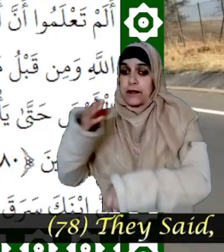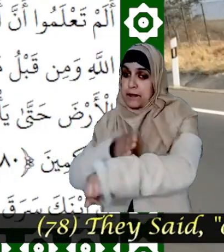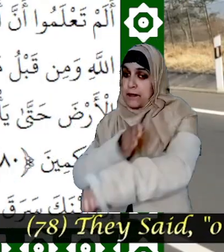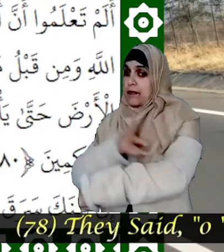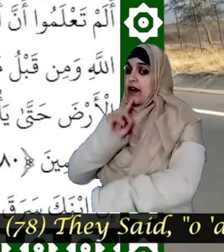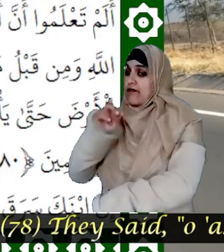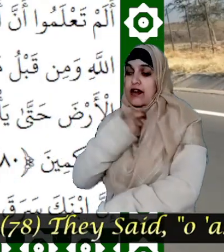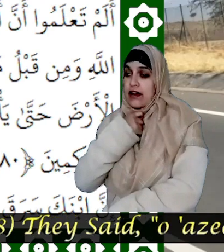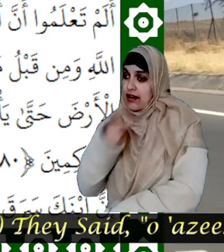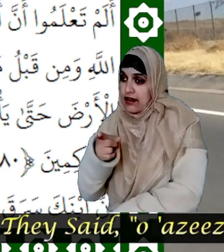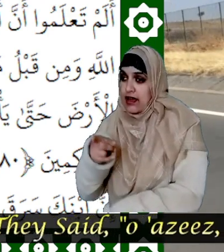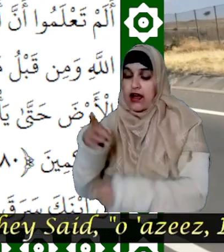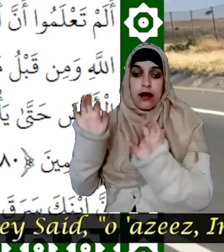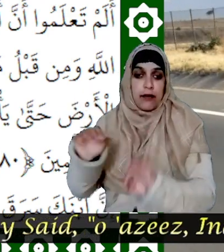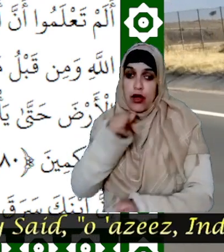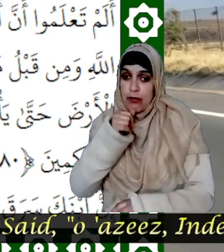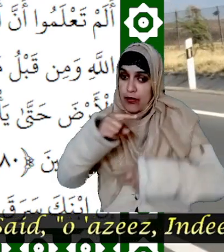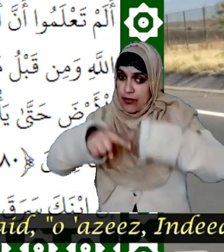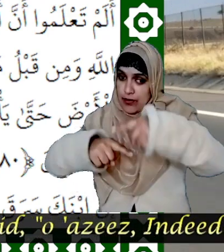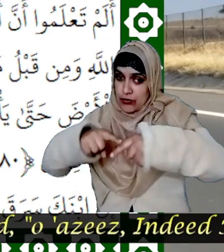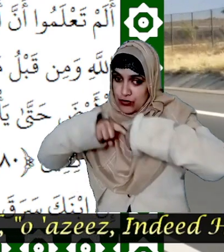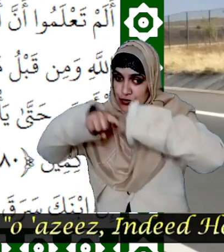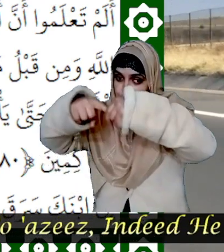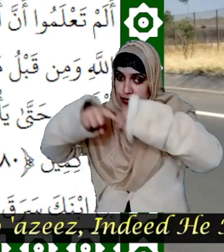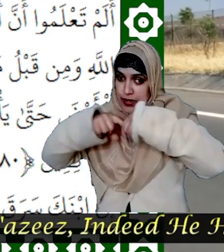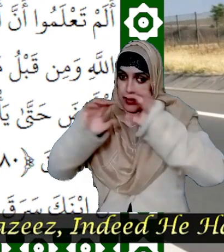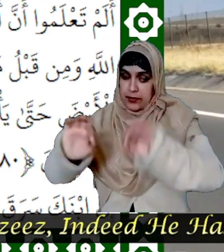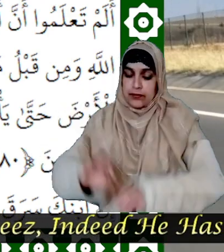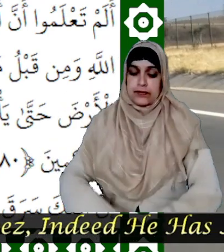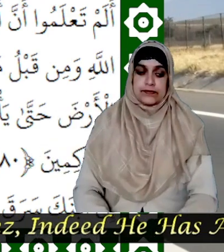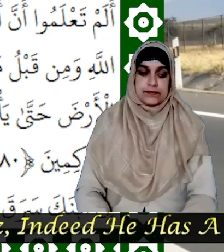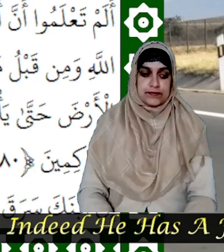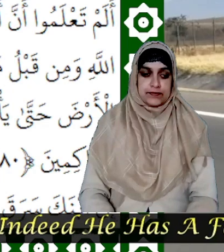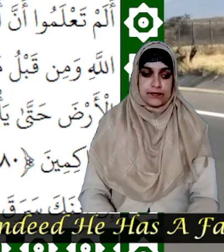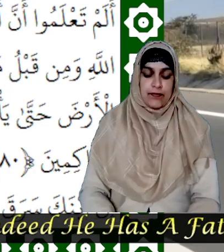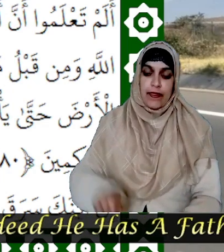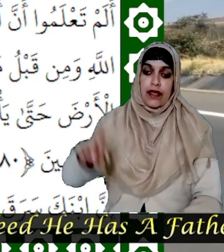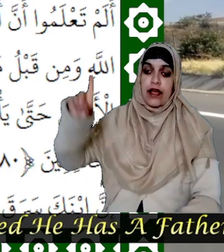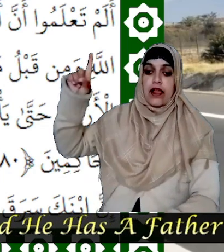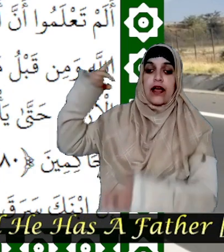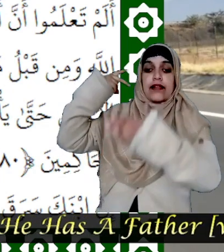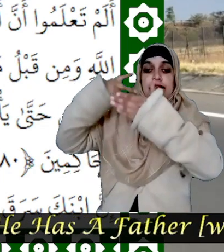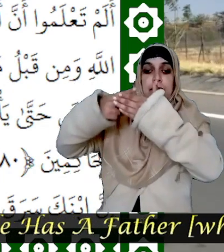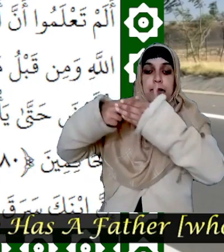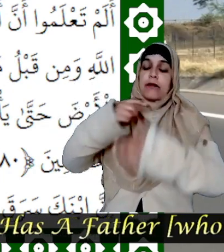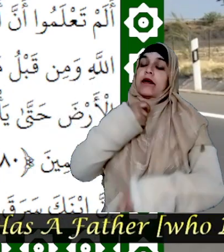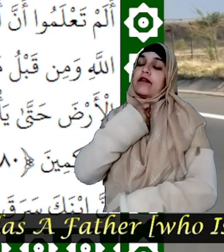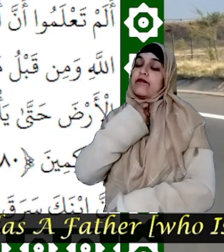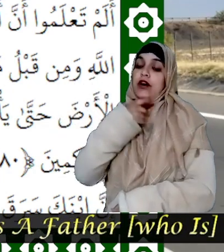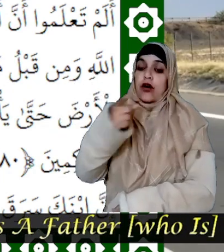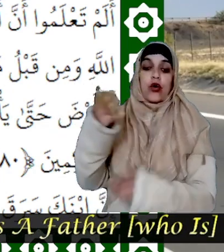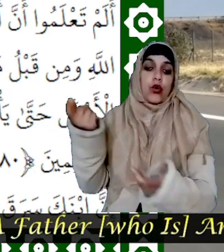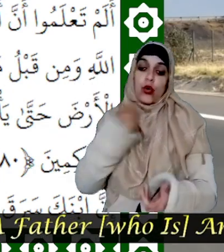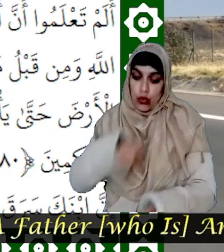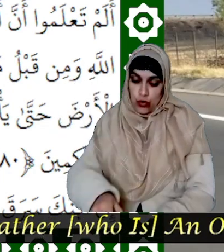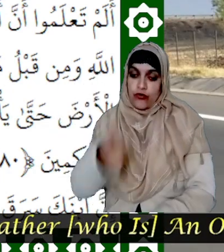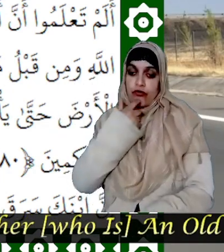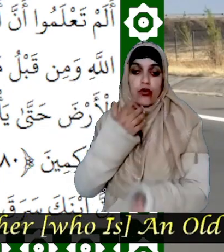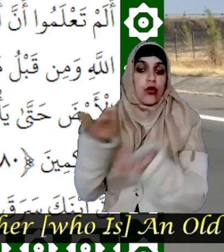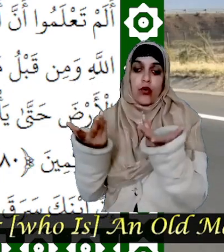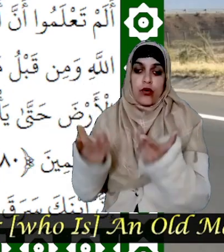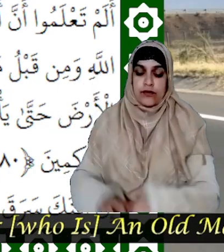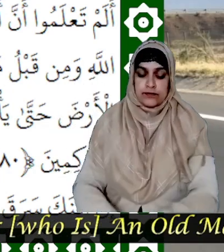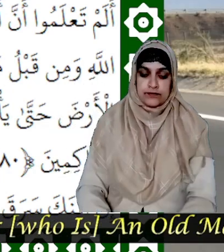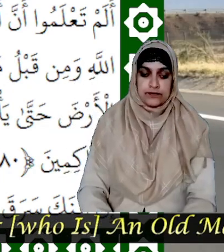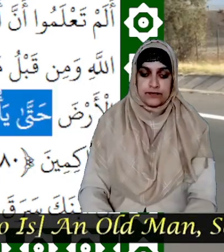ربي الربي خان ممرتي قدوتي فلنبرع الأرض مصري خان أندهم حتى ياذن